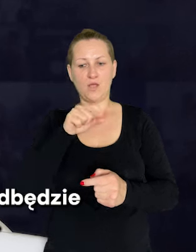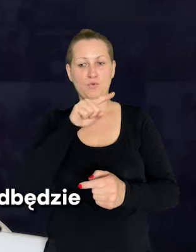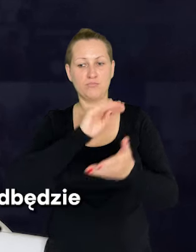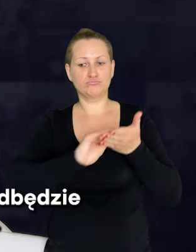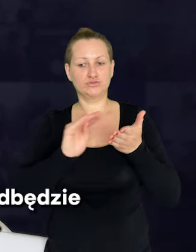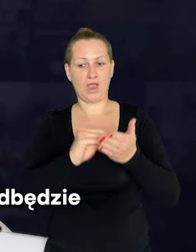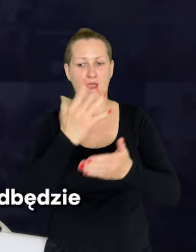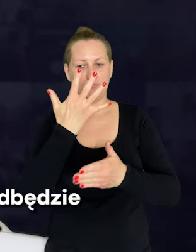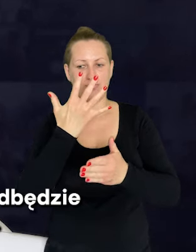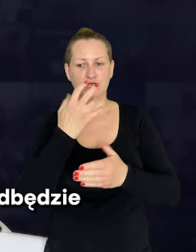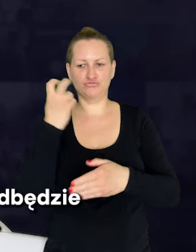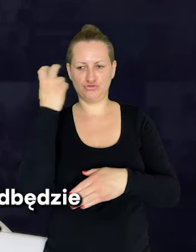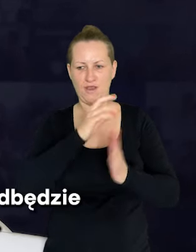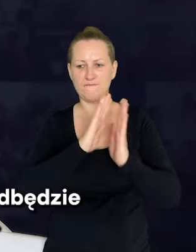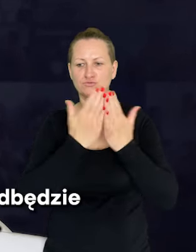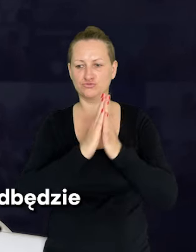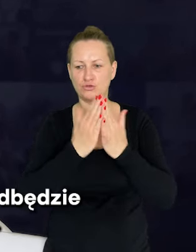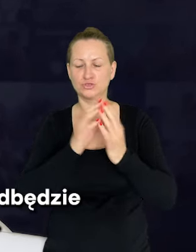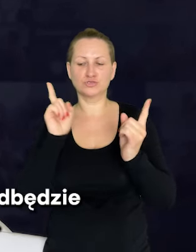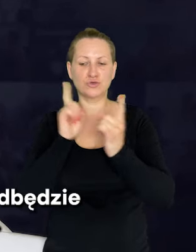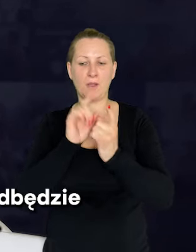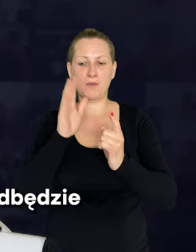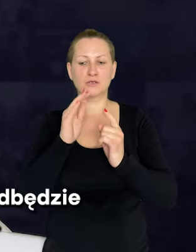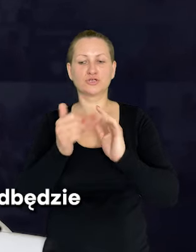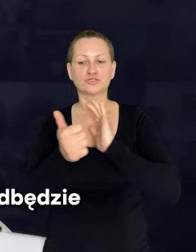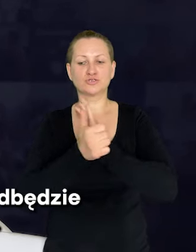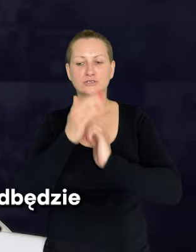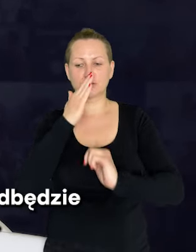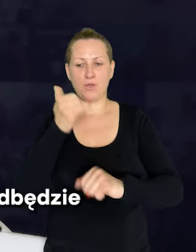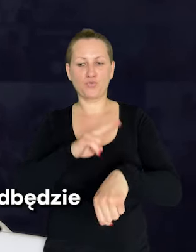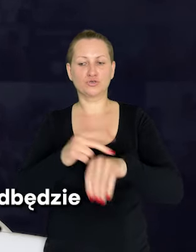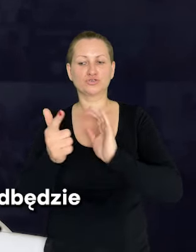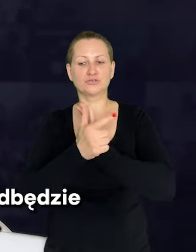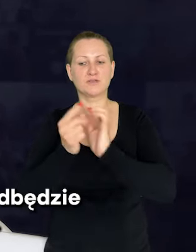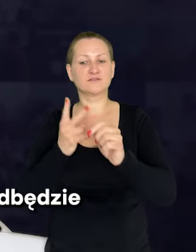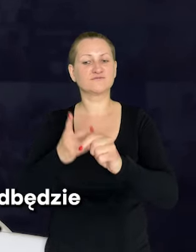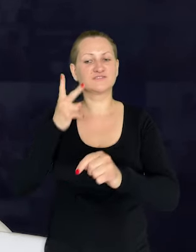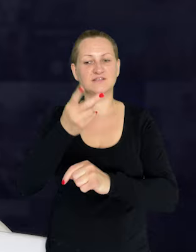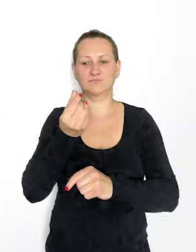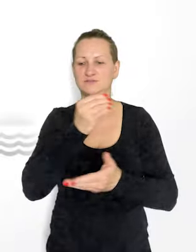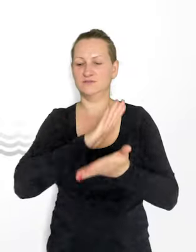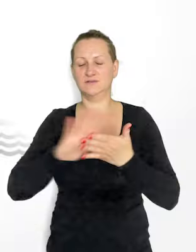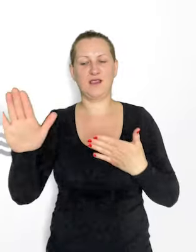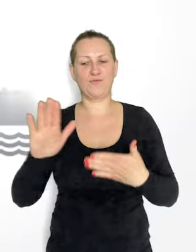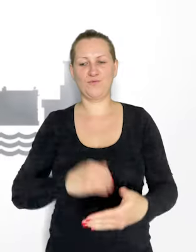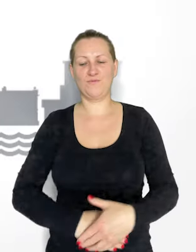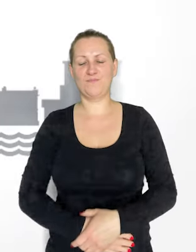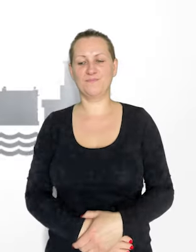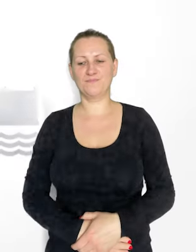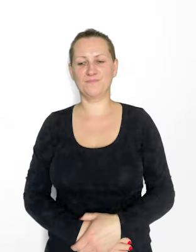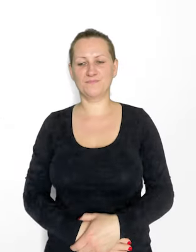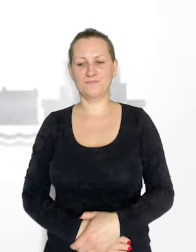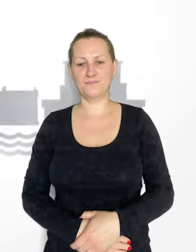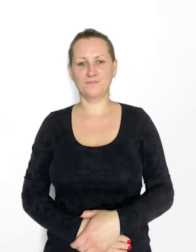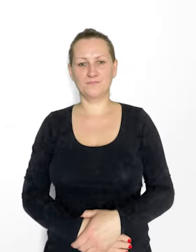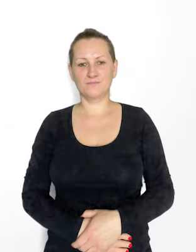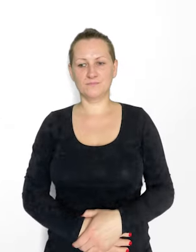autorką 5 ciekawych książek. Spotkanie odbędzie się 16 maja o godzinie 17. Wstęp wolny.